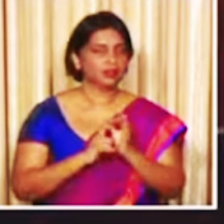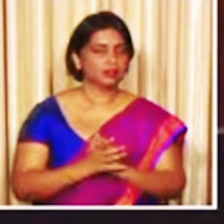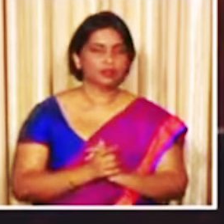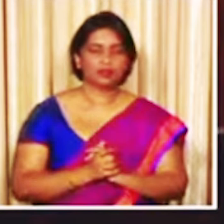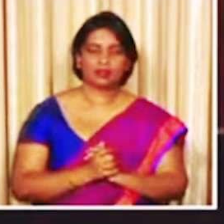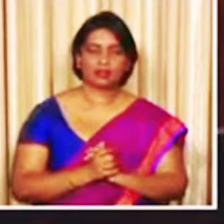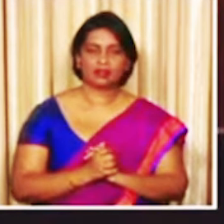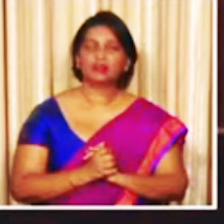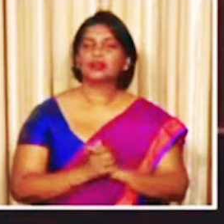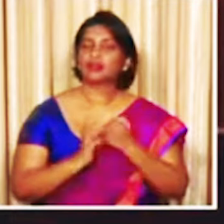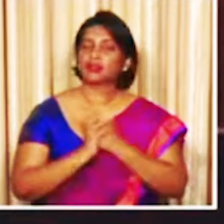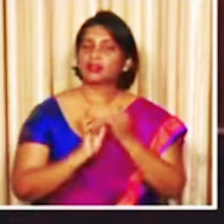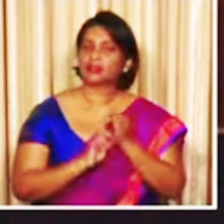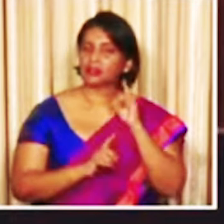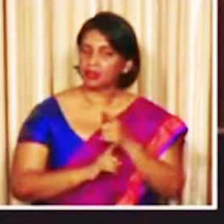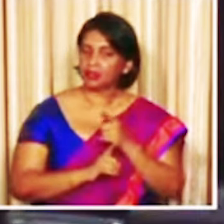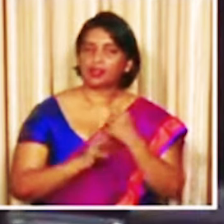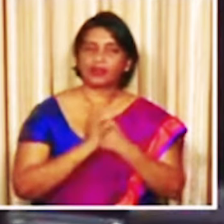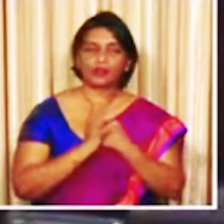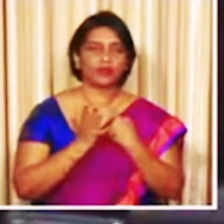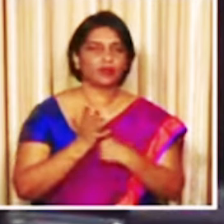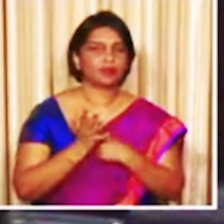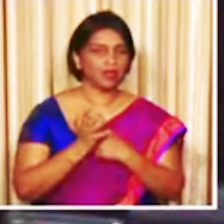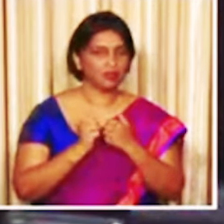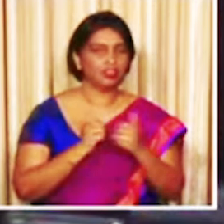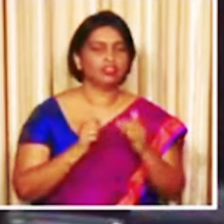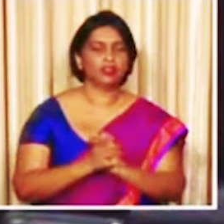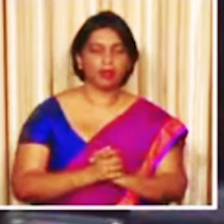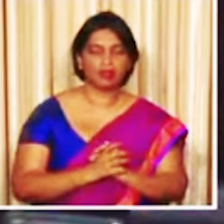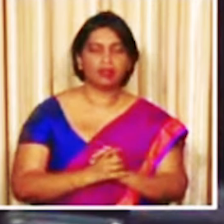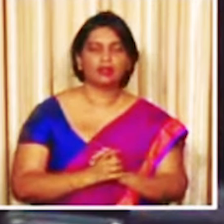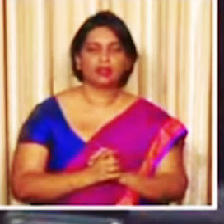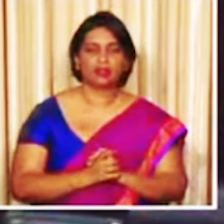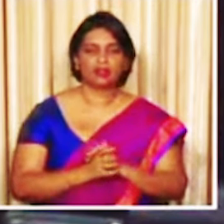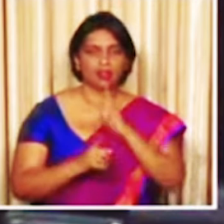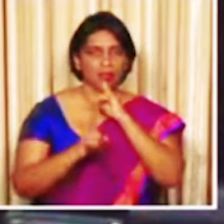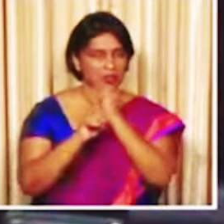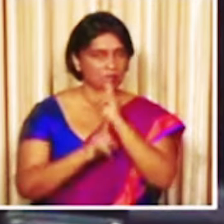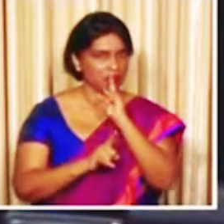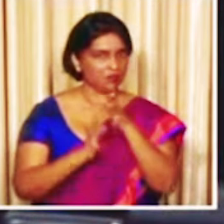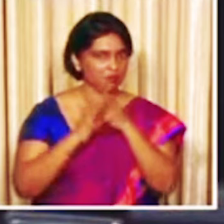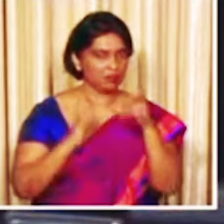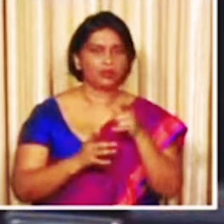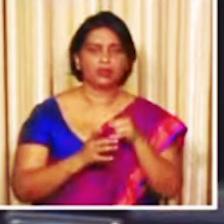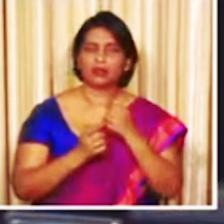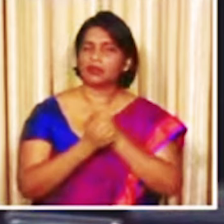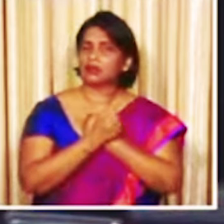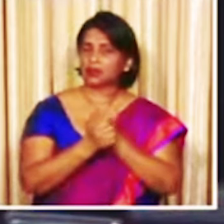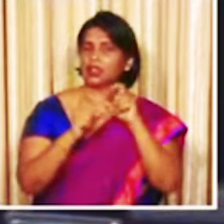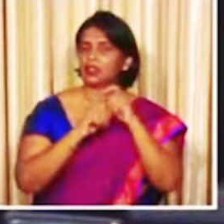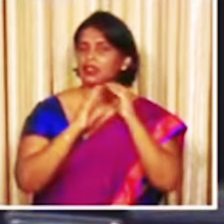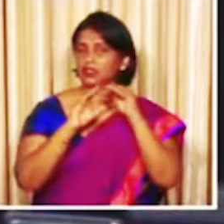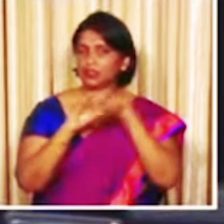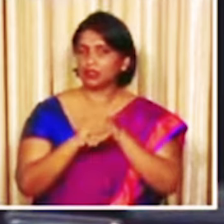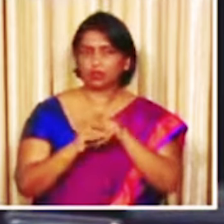ගරු සභාපතිතුමිය, මේ ගරු රෝහිණි කවිරත්න මන්ත්‍රීතුමිය කරපු චෝදනා බරපතල චෝදනාවක්. බන්ධනාගාර